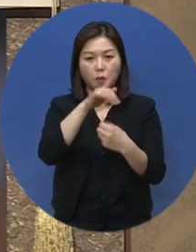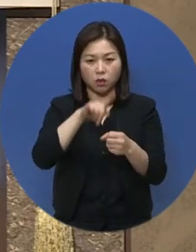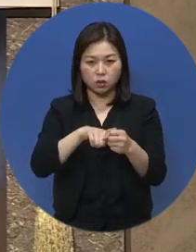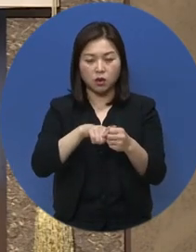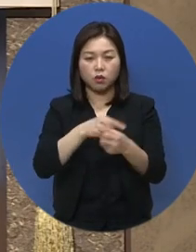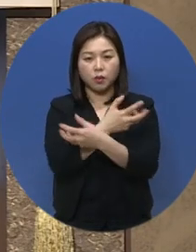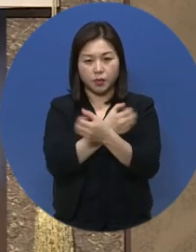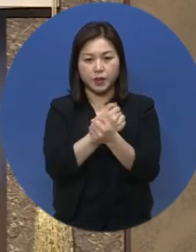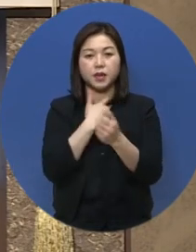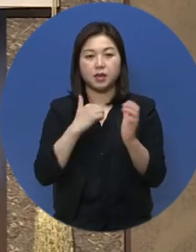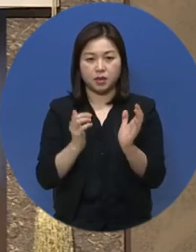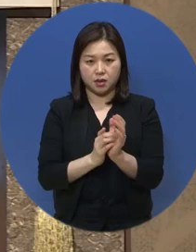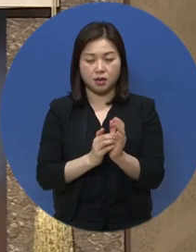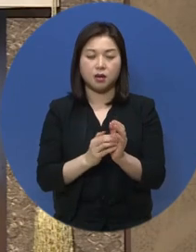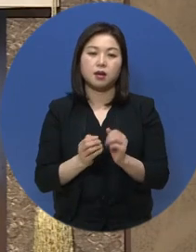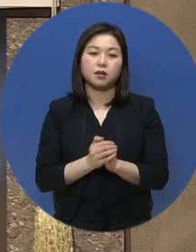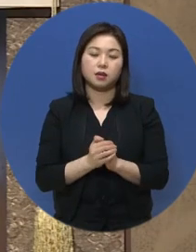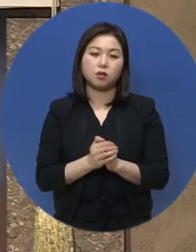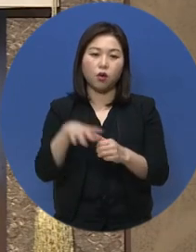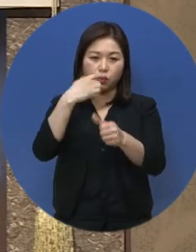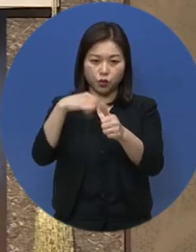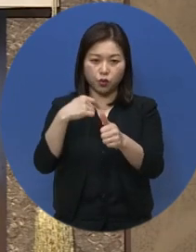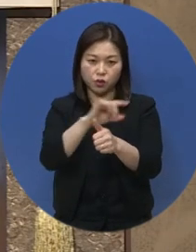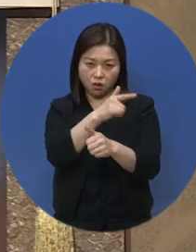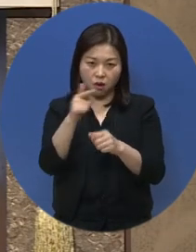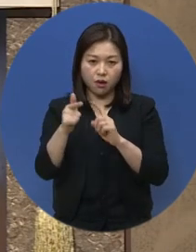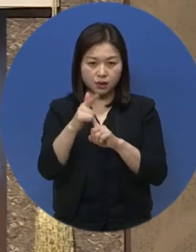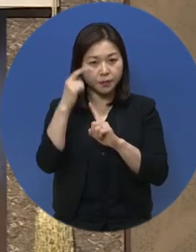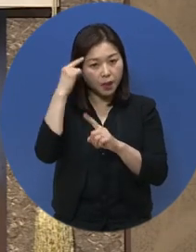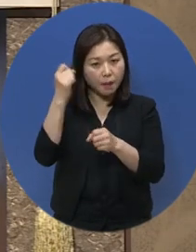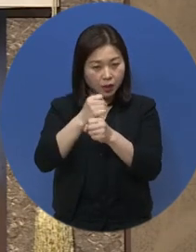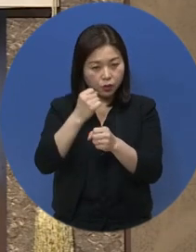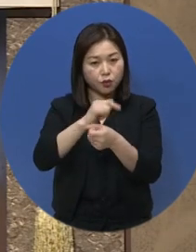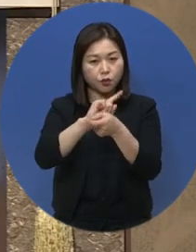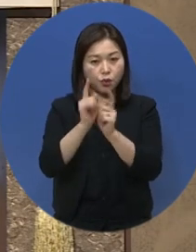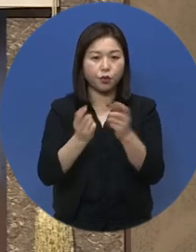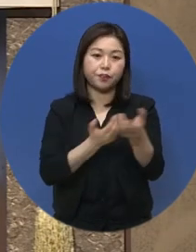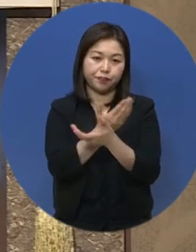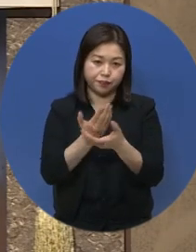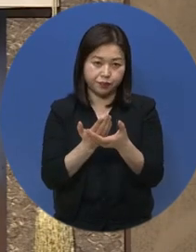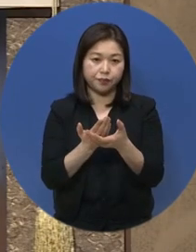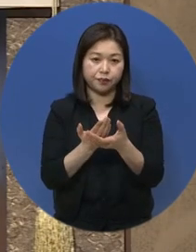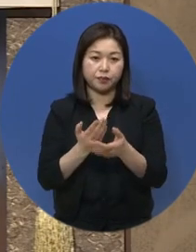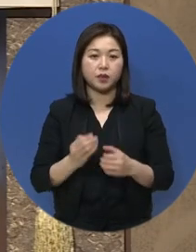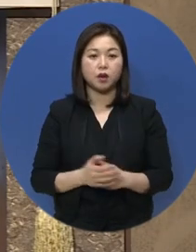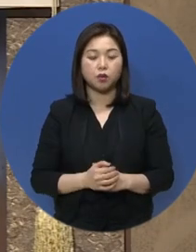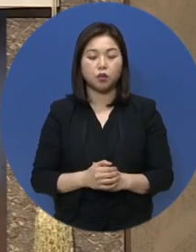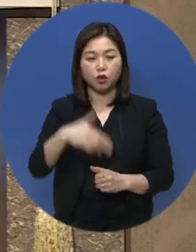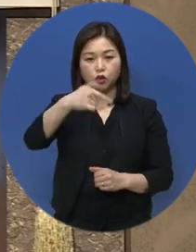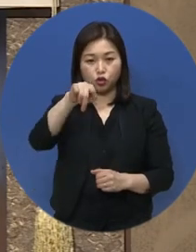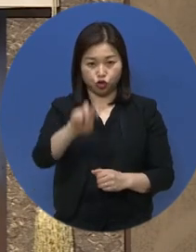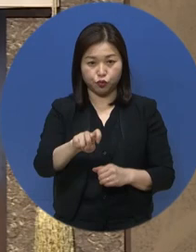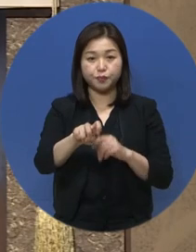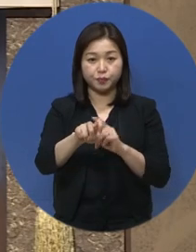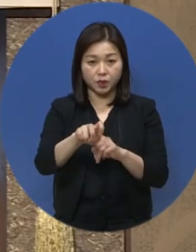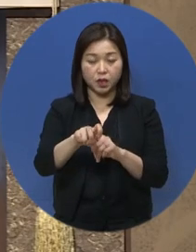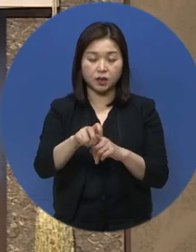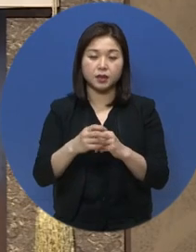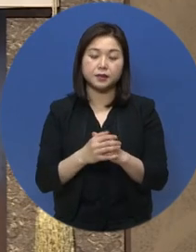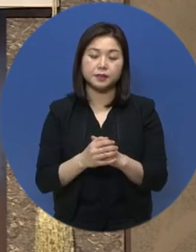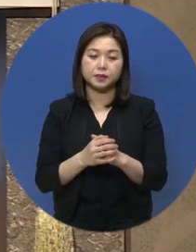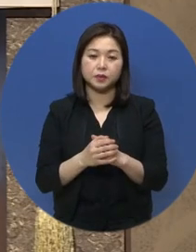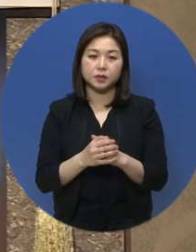네. 네, 그래서 프로그램을 같이 개발하고 또 프로그램들의 공유도 하고 그리고 이제 그 줌이라고 하는